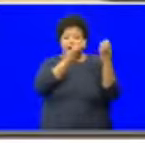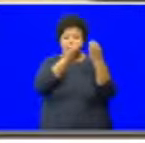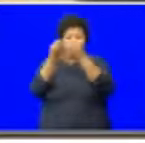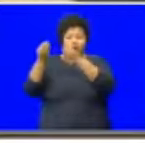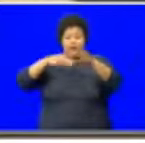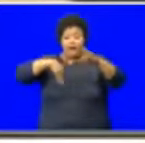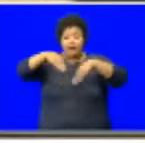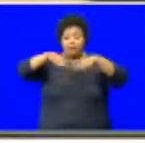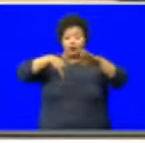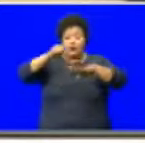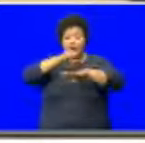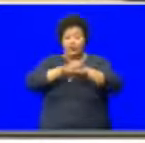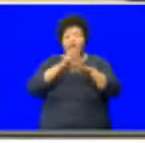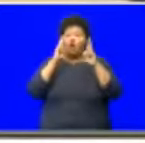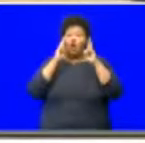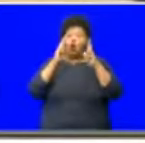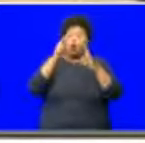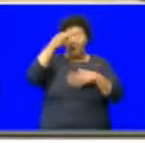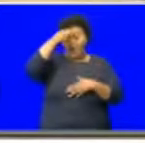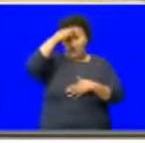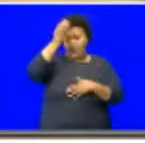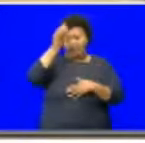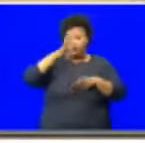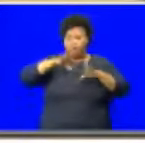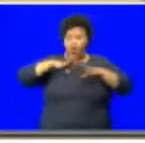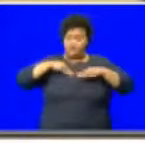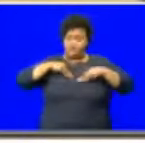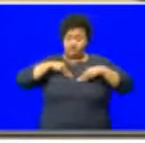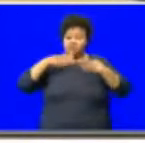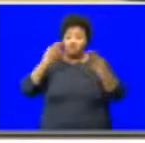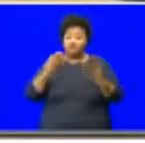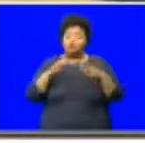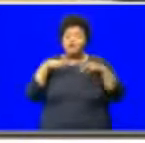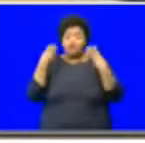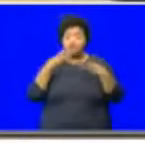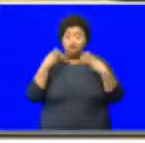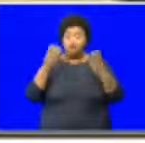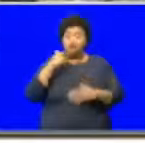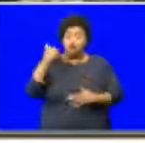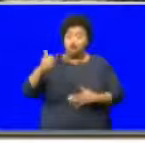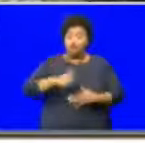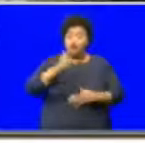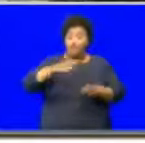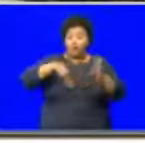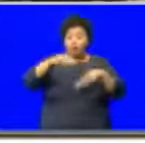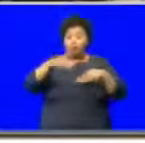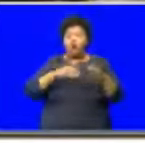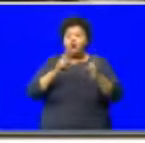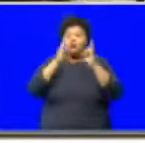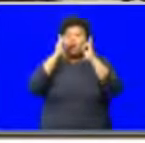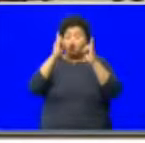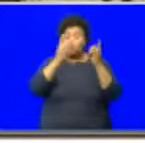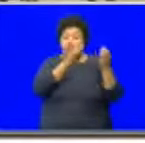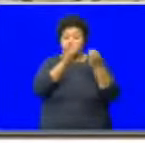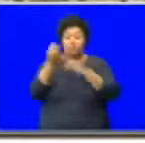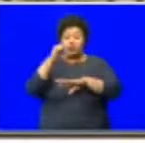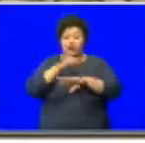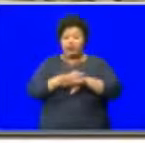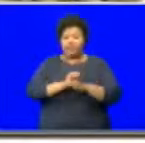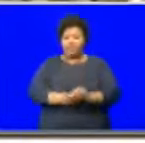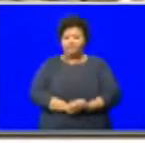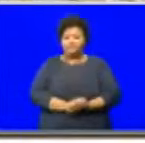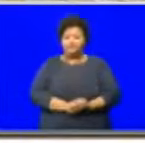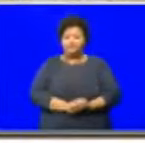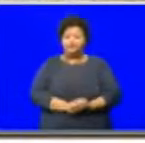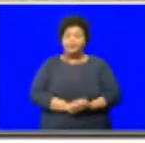sisethembenile ukuthi uhulumende utakugcina akhonile ukuzivumela ukuthi balandzeli bakhona ukuvumeleka ukuthi babuyele egrawundini bayobukela. Umthuthukisi wetempilo esifundzeni sakahost